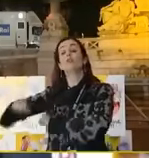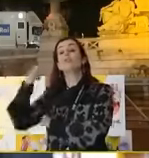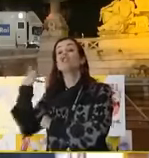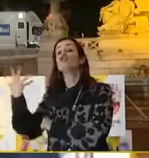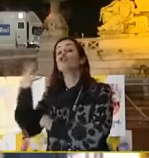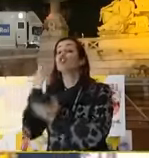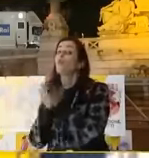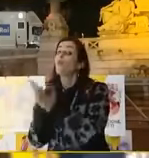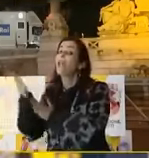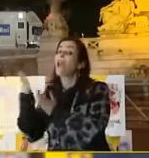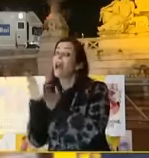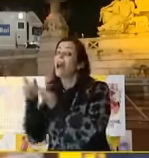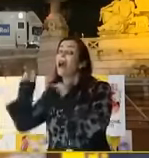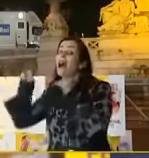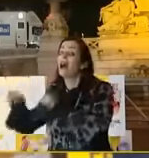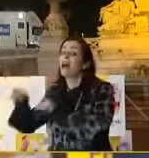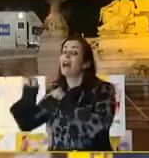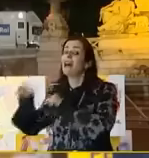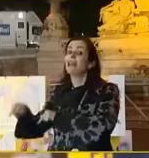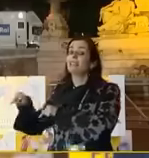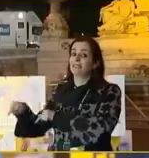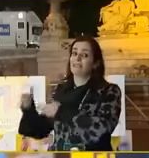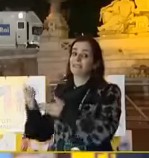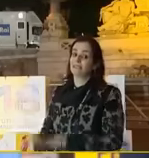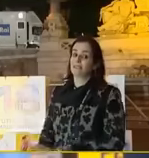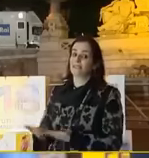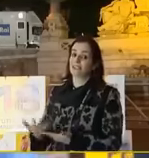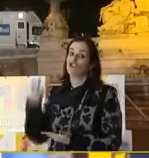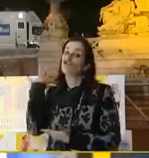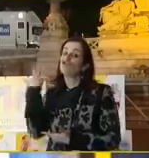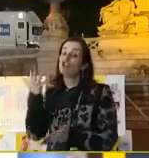5 anni ce l'hanno appioppata come ministro della salute.